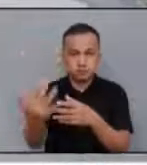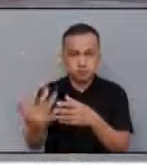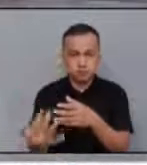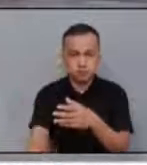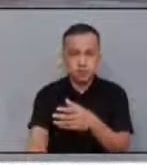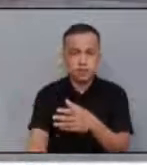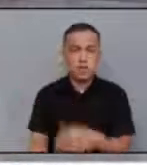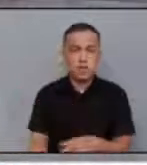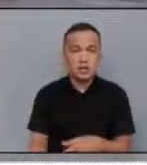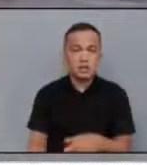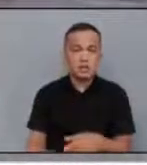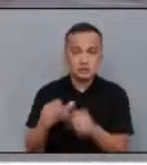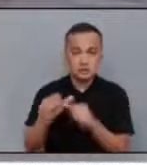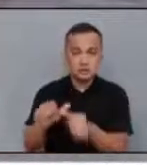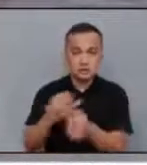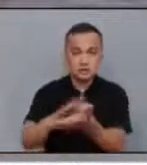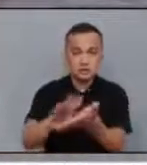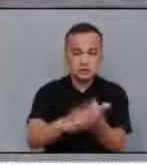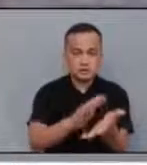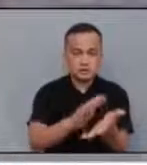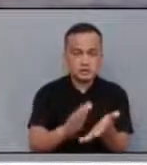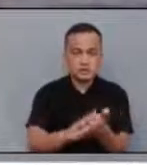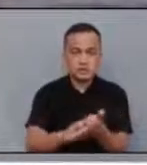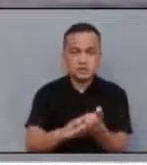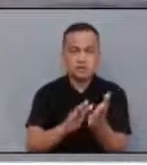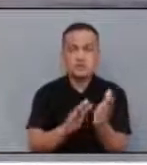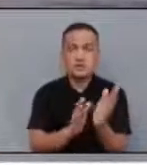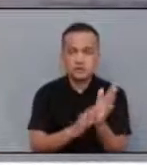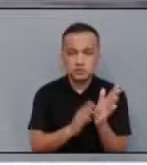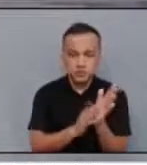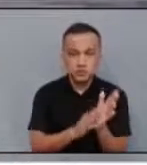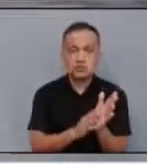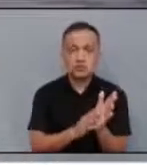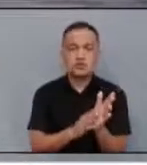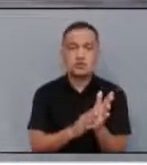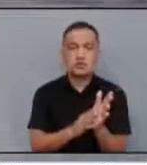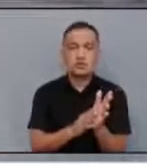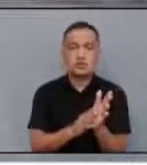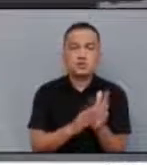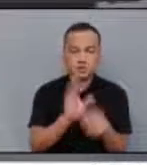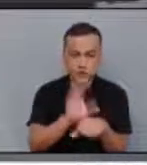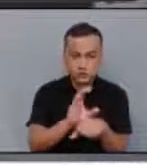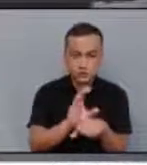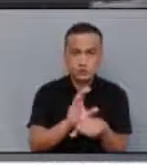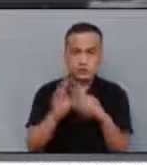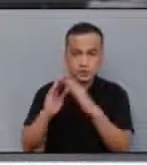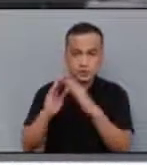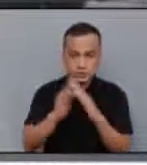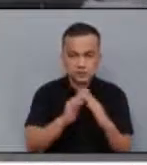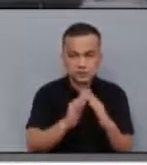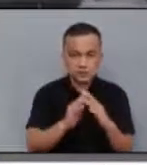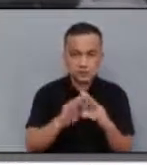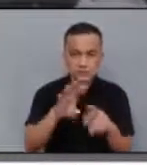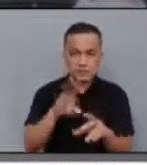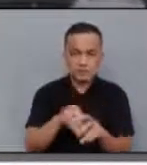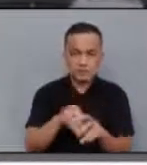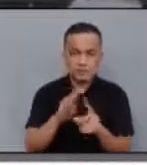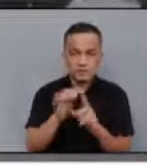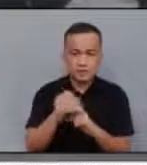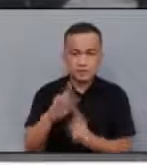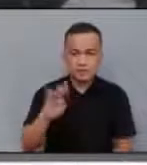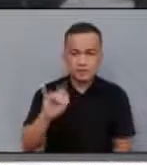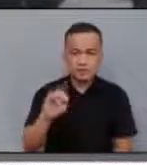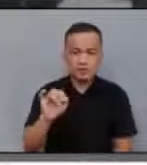mga eskwelahan, centers, mga kapilya at mga bahay silang barangay kabilang ng Barangay Bacolod at Barangay